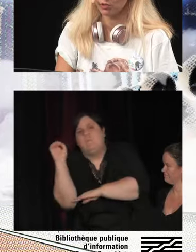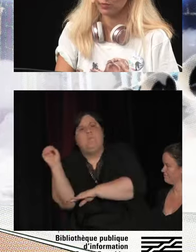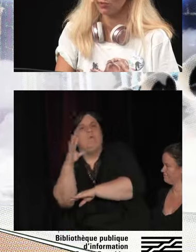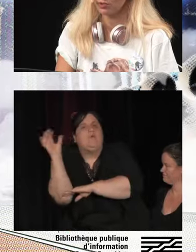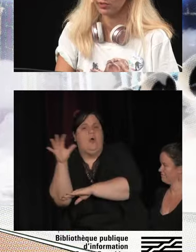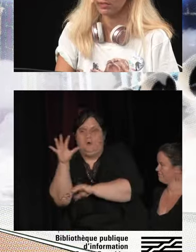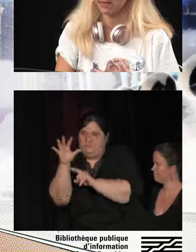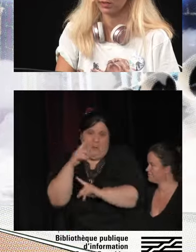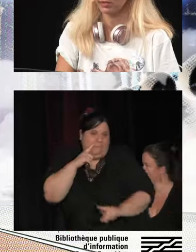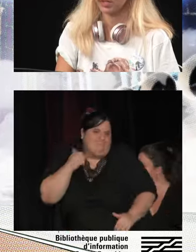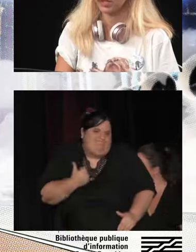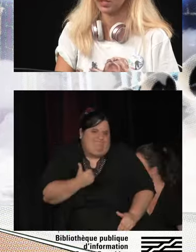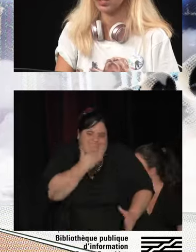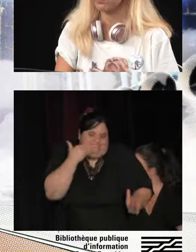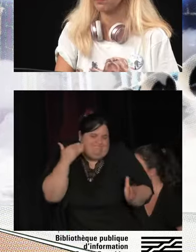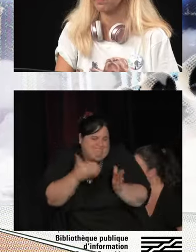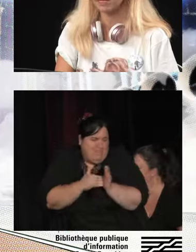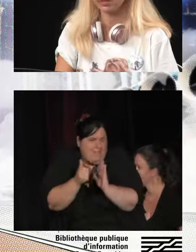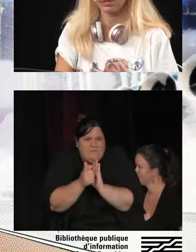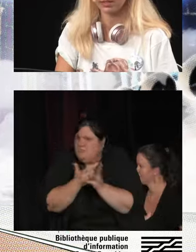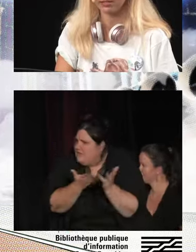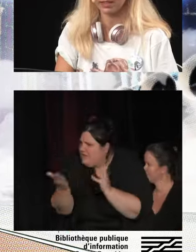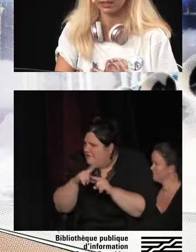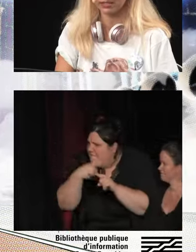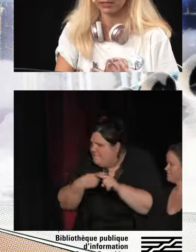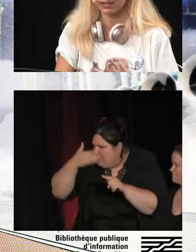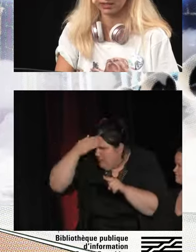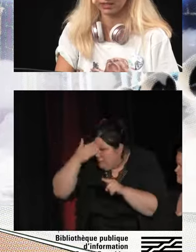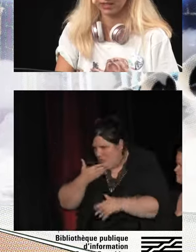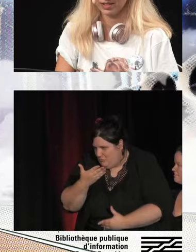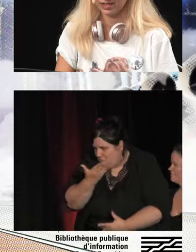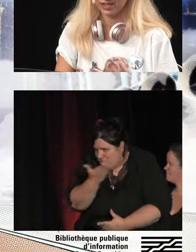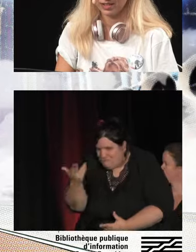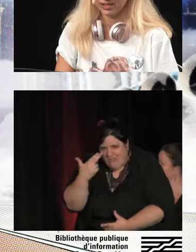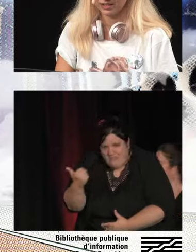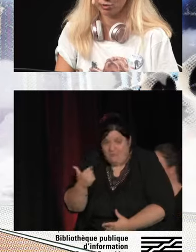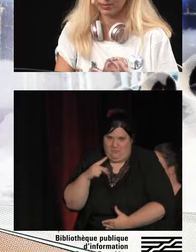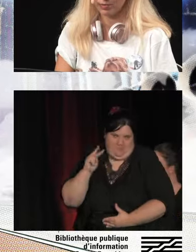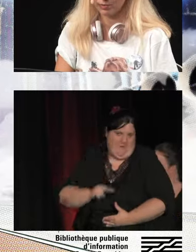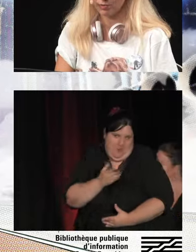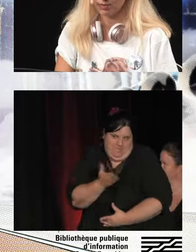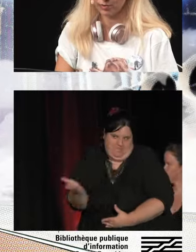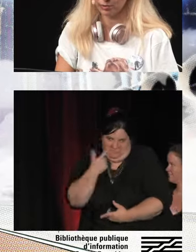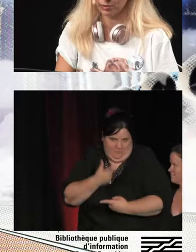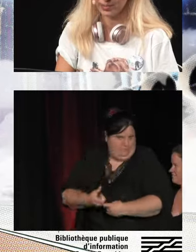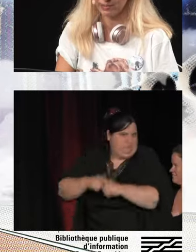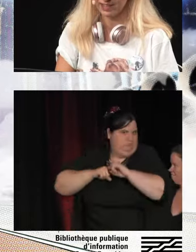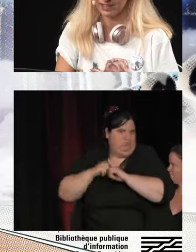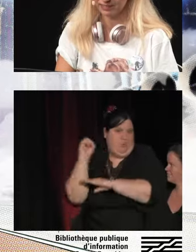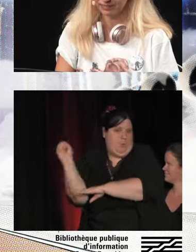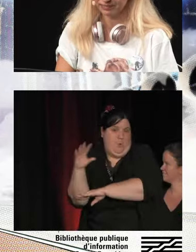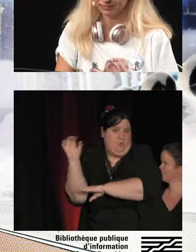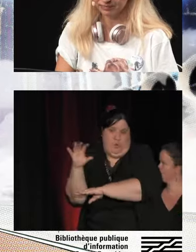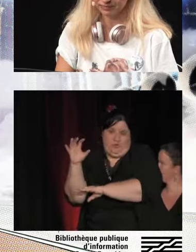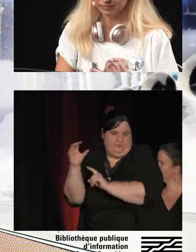le personnage le plus cool de l'univers Mario, si vous avez vu le film Mario, voilà, vous êtes, je pense, convaincu de cette